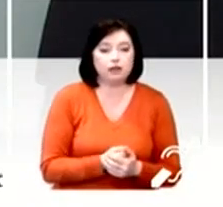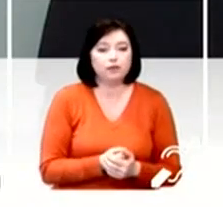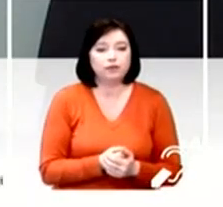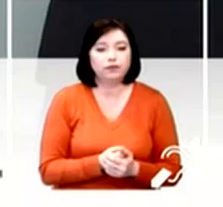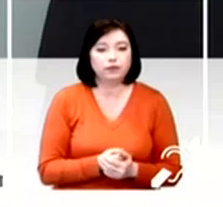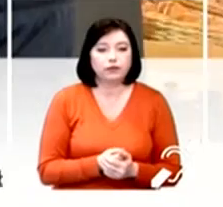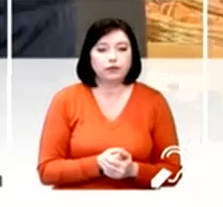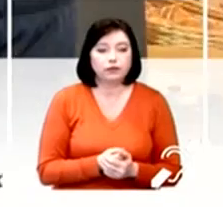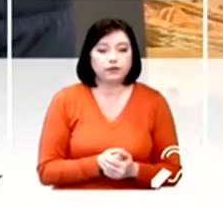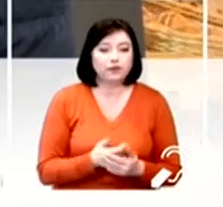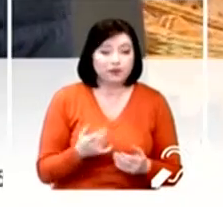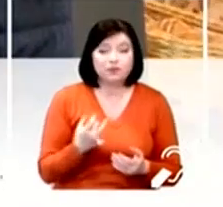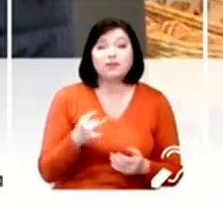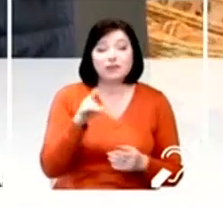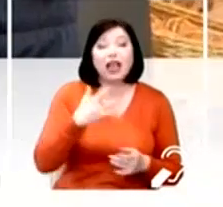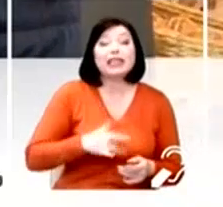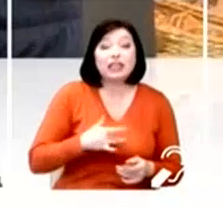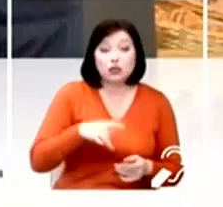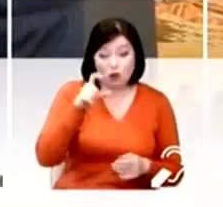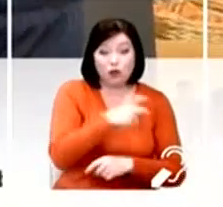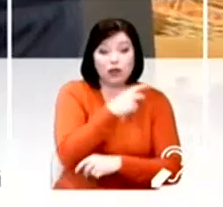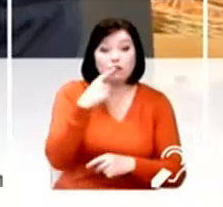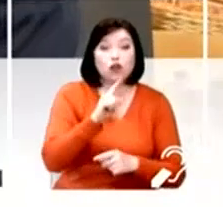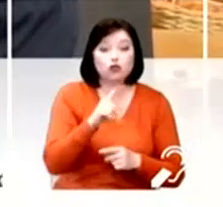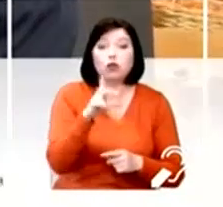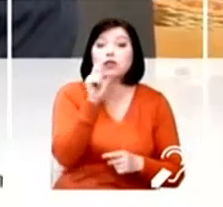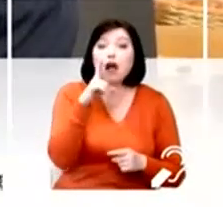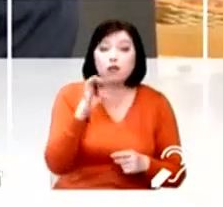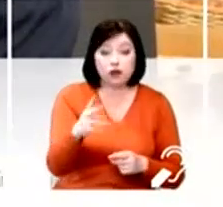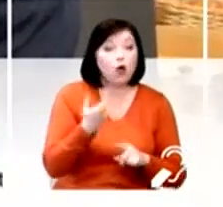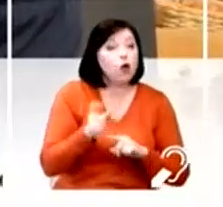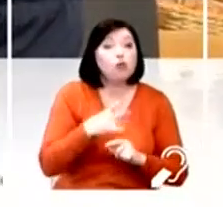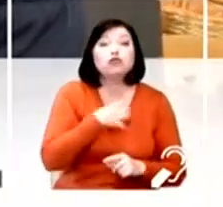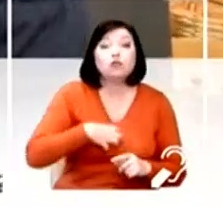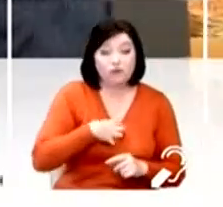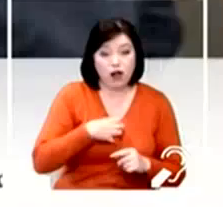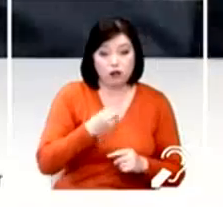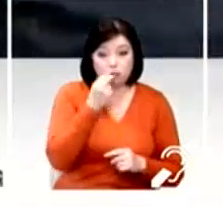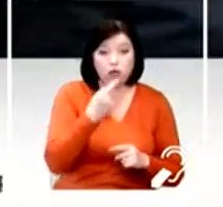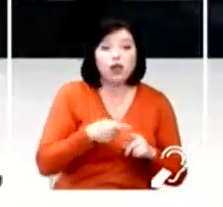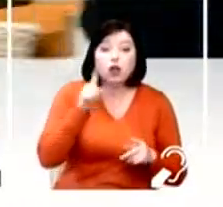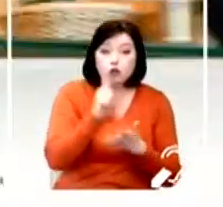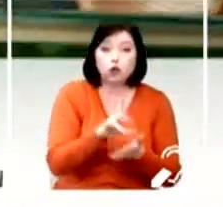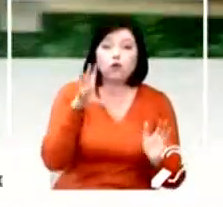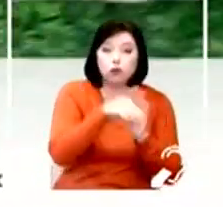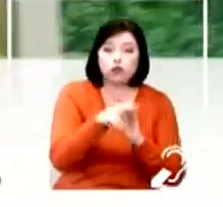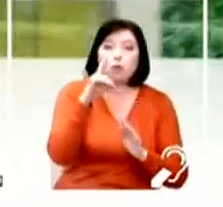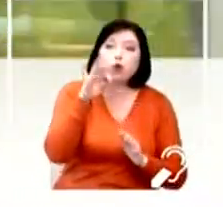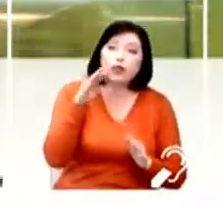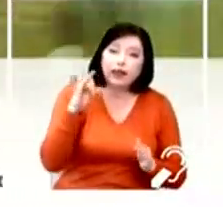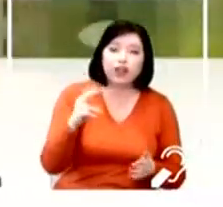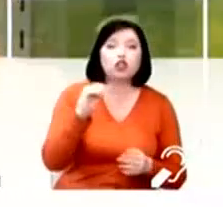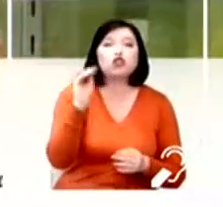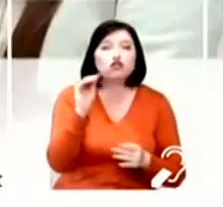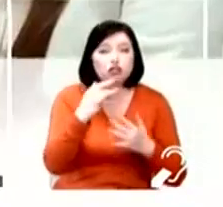lichide carbogazate. Nutriționiștii spun că micul dejun este cea mai importantă masă a zilei. Acesta ar trebui să includă proteine și